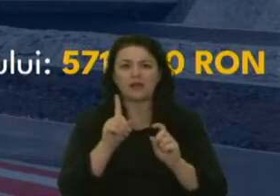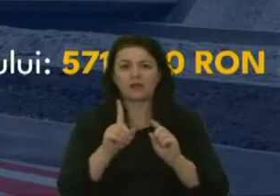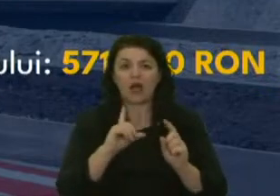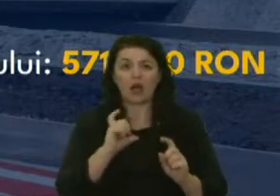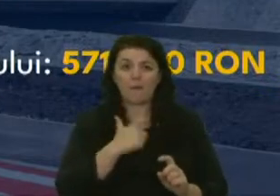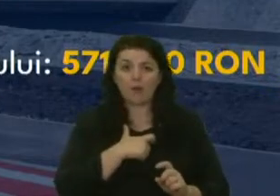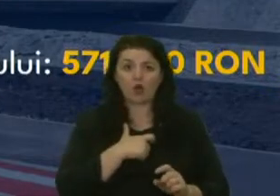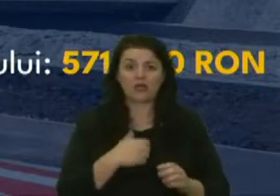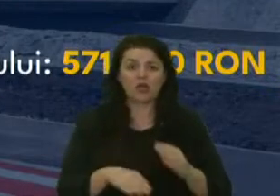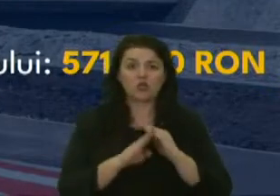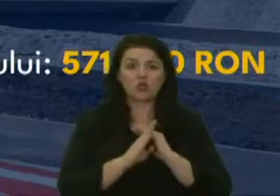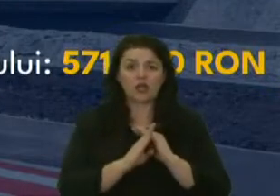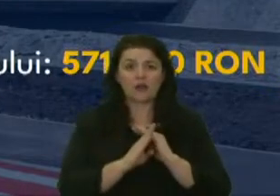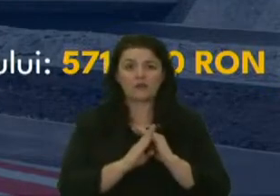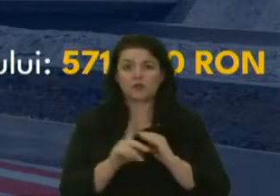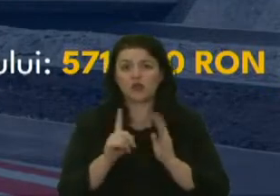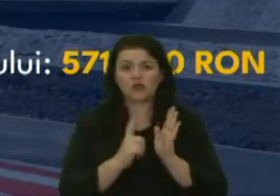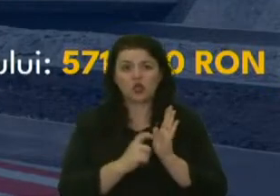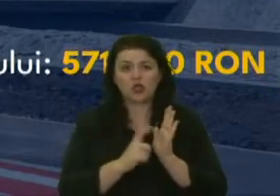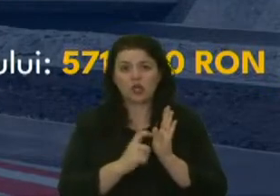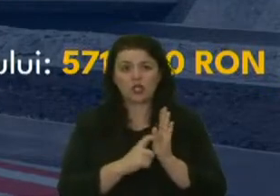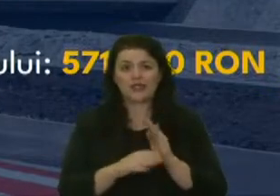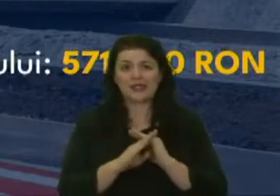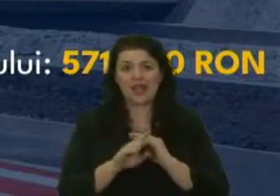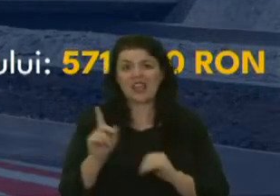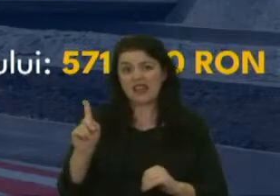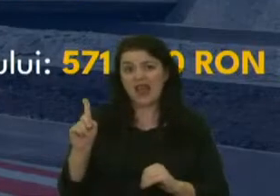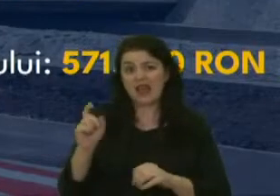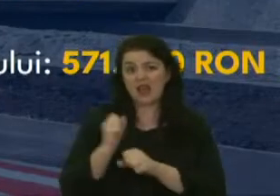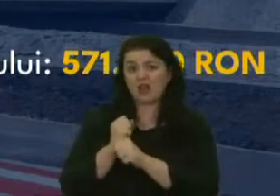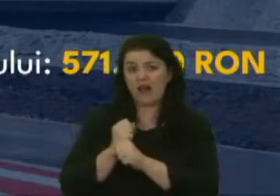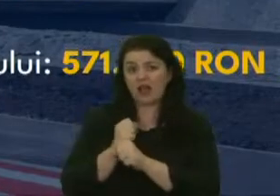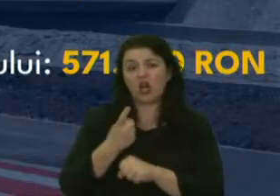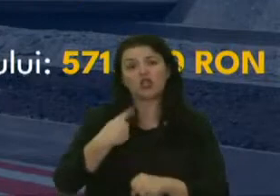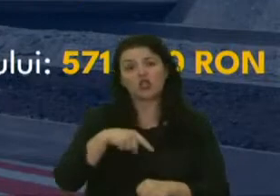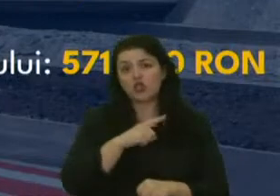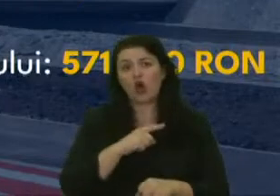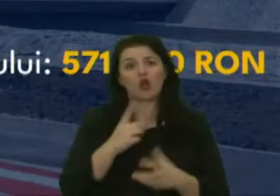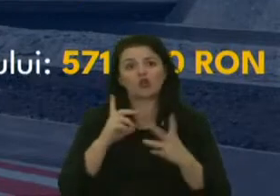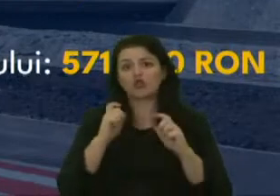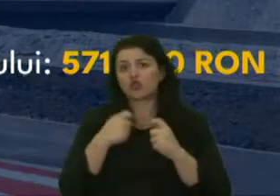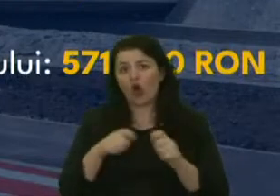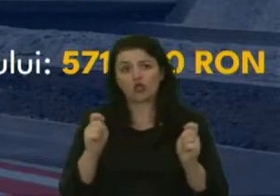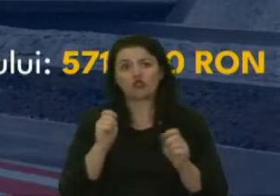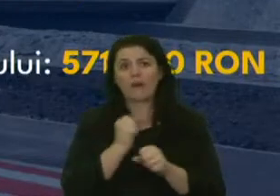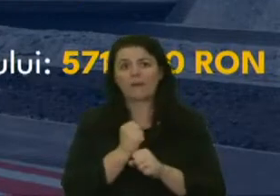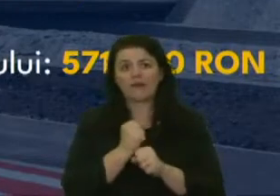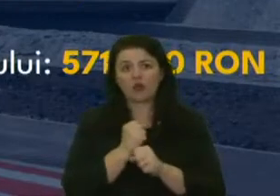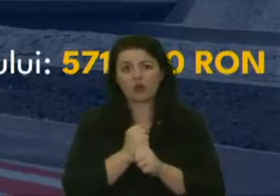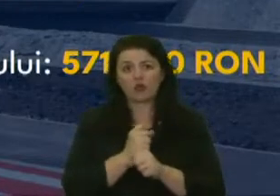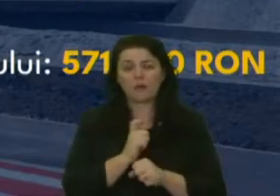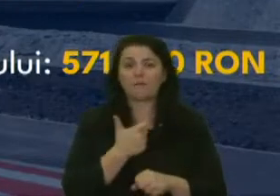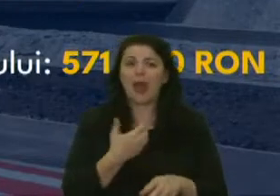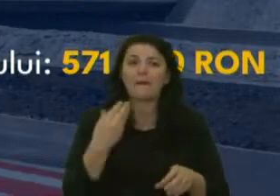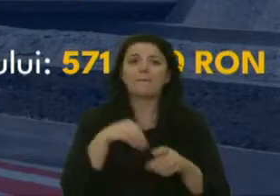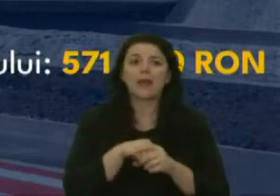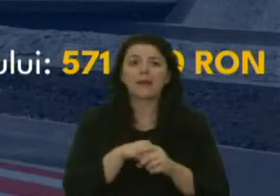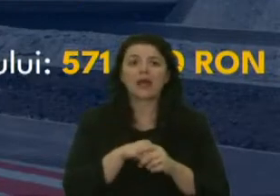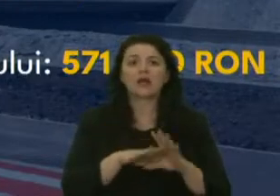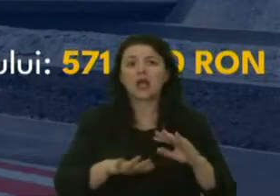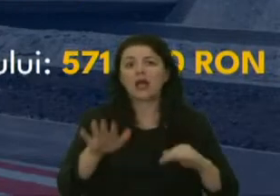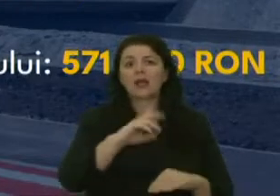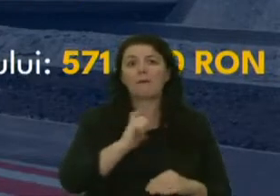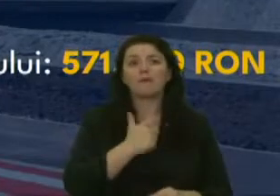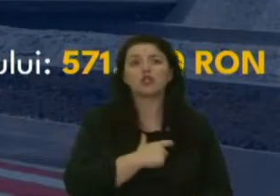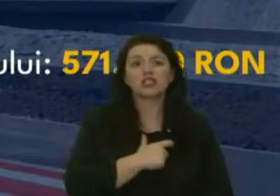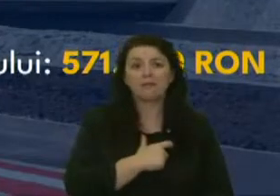deocamdată nu ne a fost solicitat sprijinul Ei îl fac Noi am contribuit cu tot ce am putut am predat studiul de fezabilitate ne am implicat pe tărâmul nostru Cât a